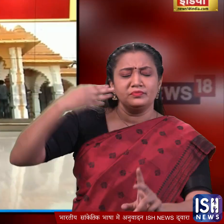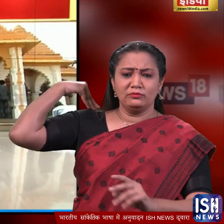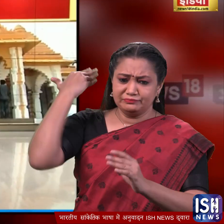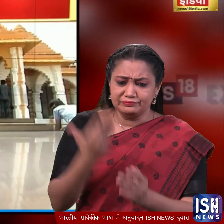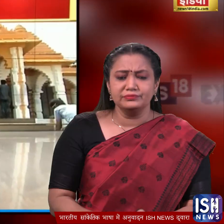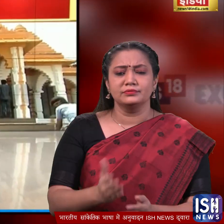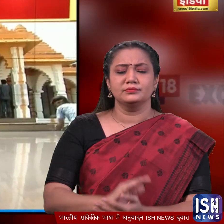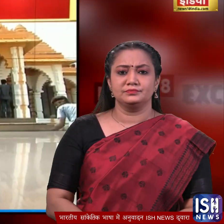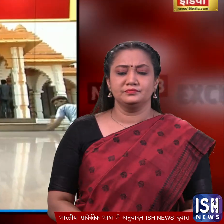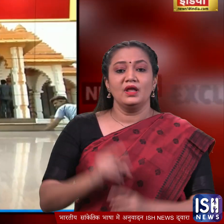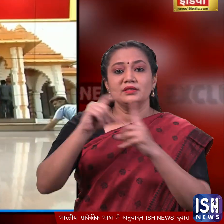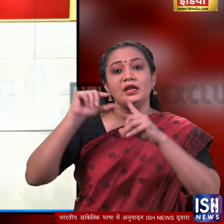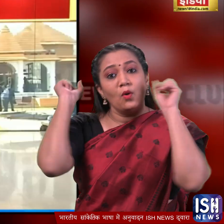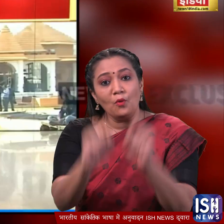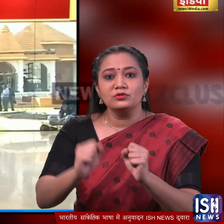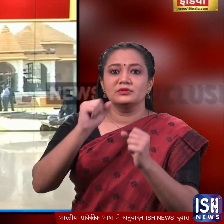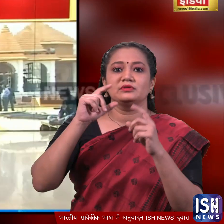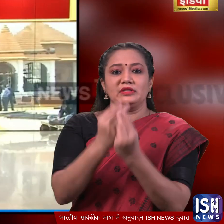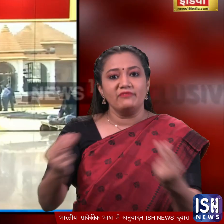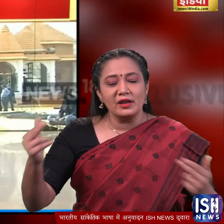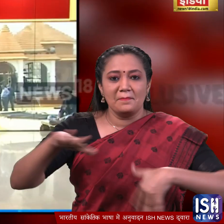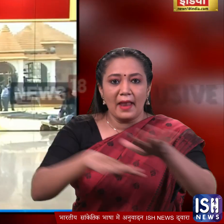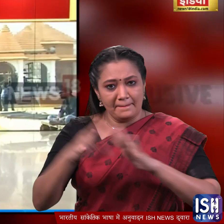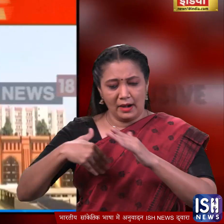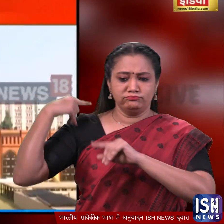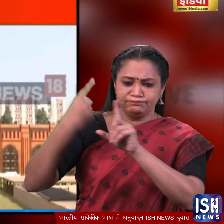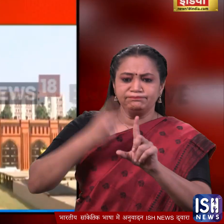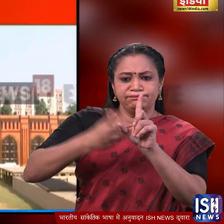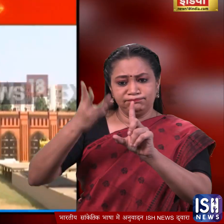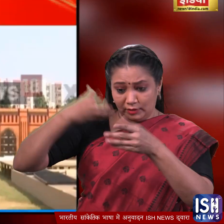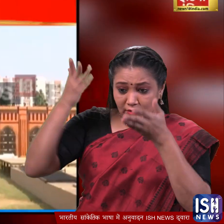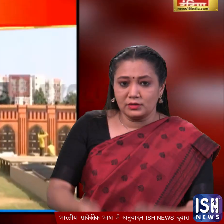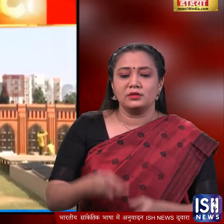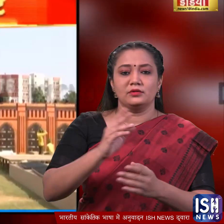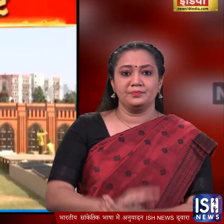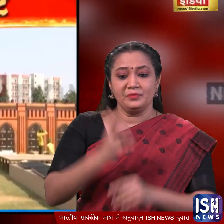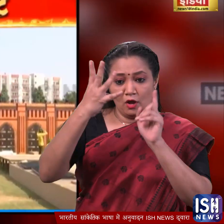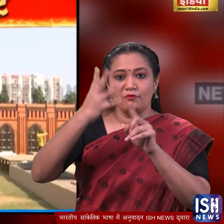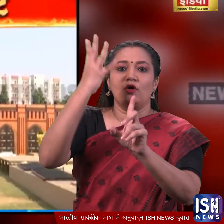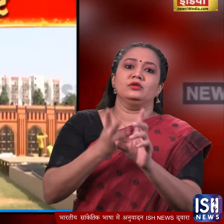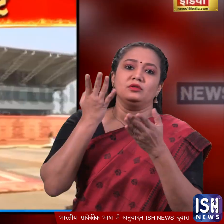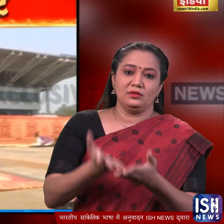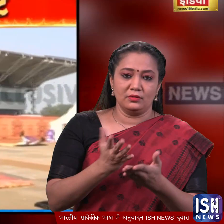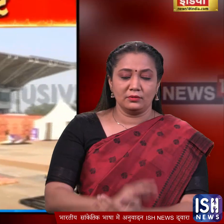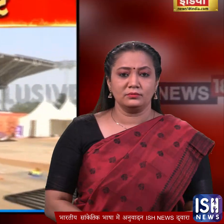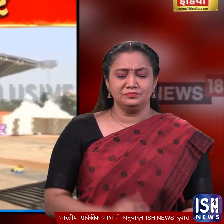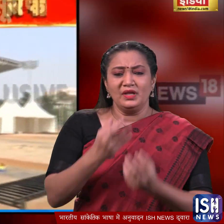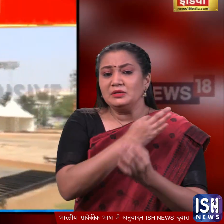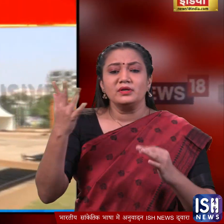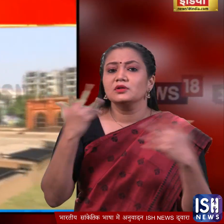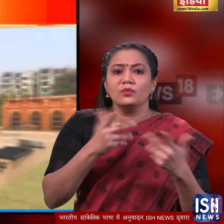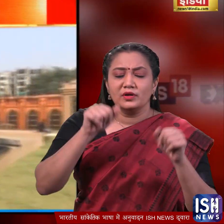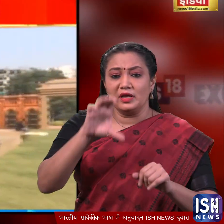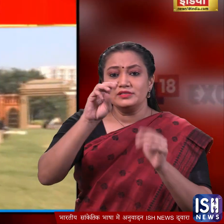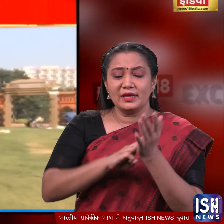साल से दिल्ली में दिल्ली की दिवाली का आयोजन हो रहा है और यह आयोजन चौथे साल भी होगा। खास बात यह कि